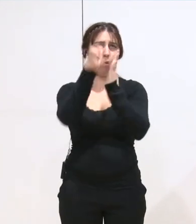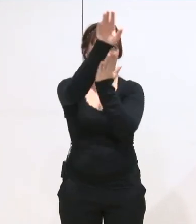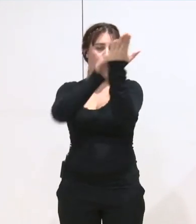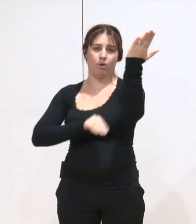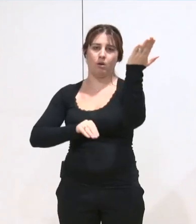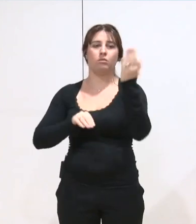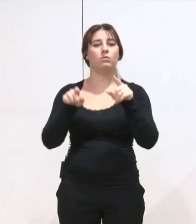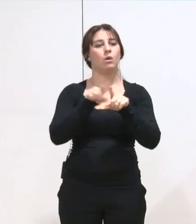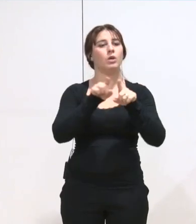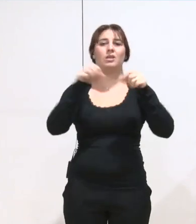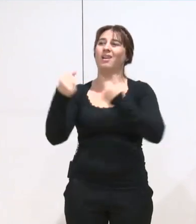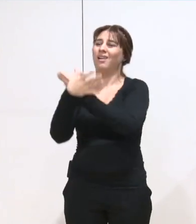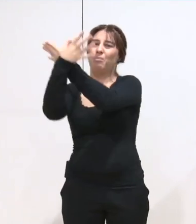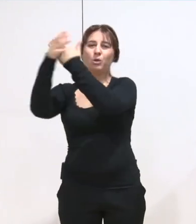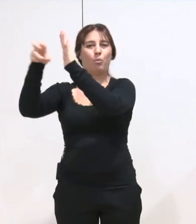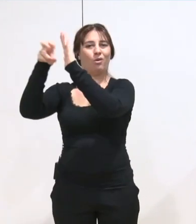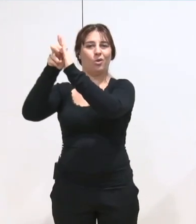les socialistes de la métropole grenobloise,